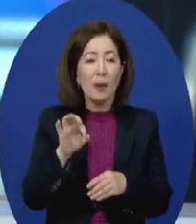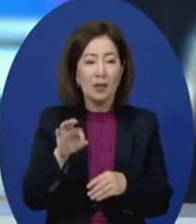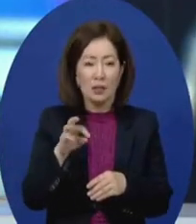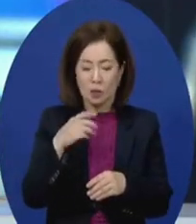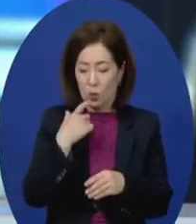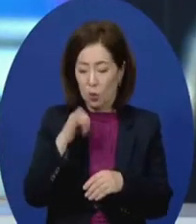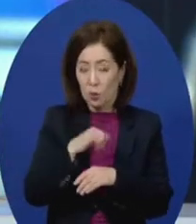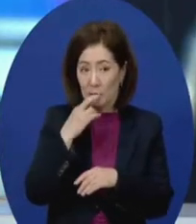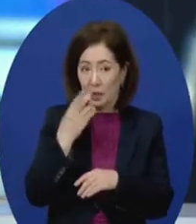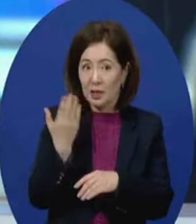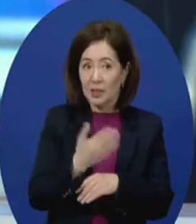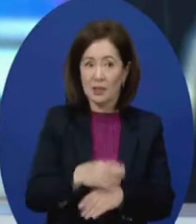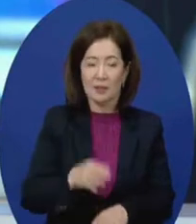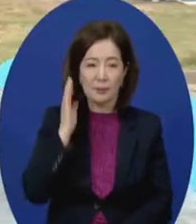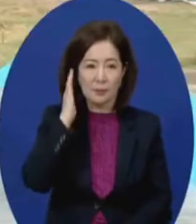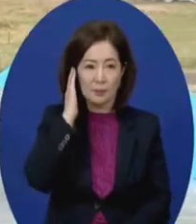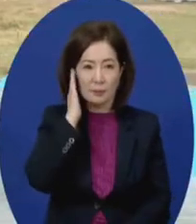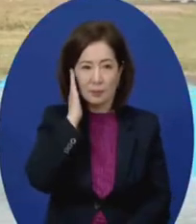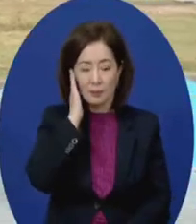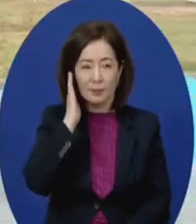нутгийн удирдлагууд мэдээллээ.